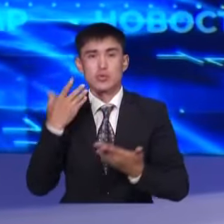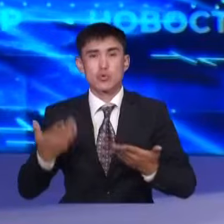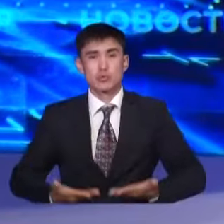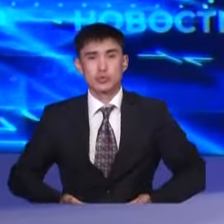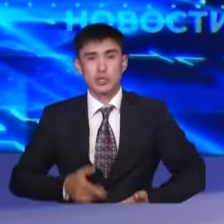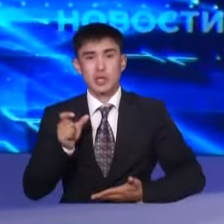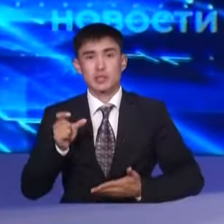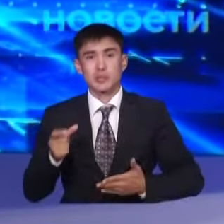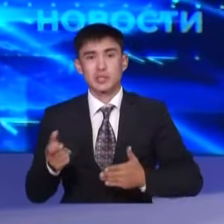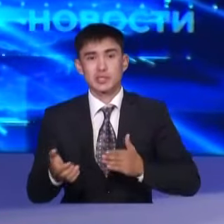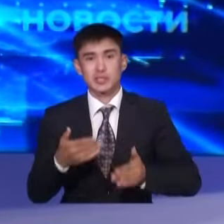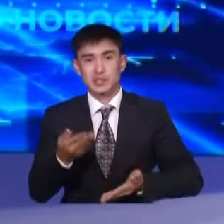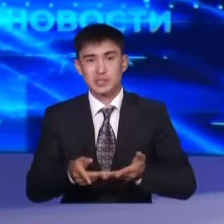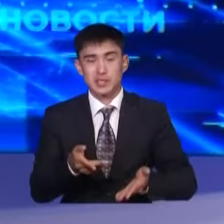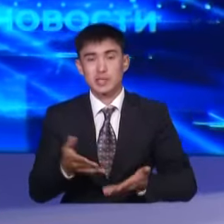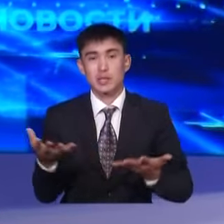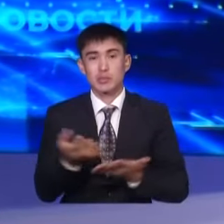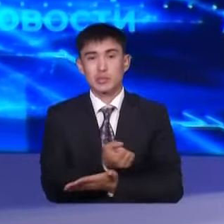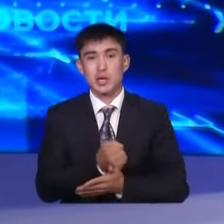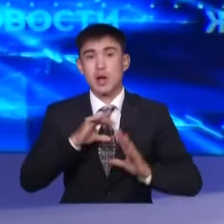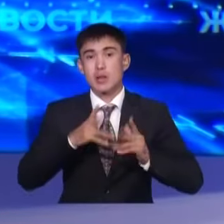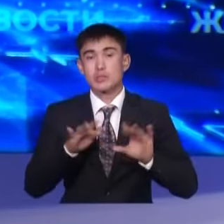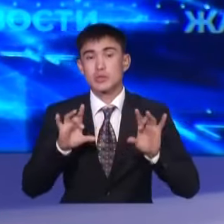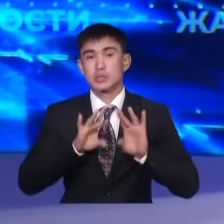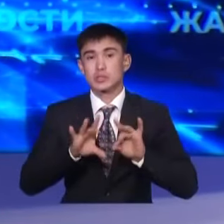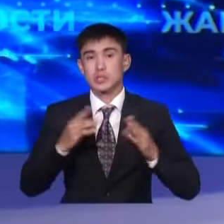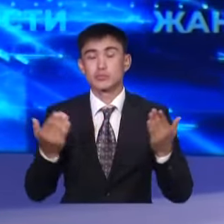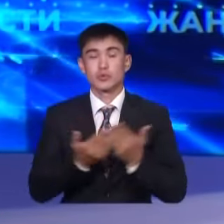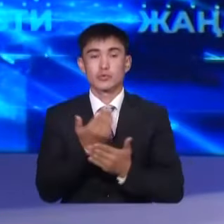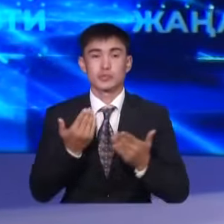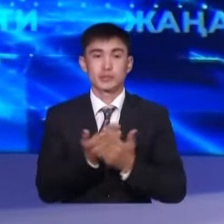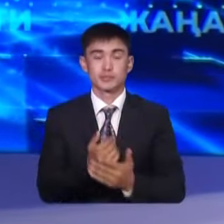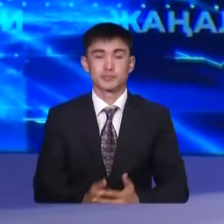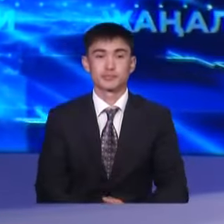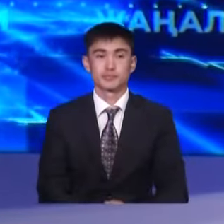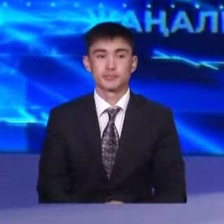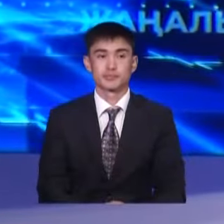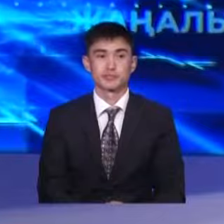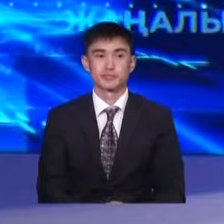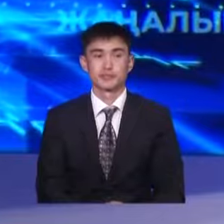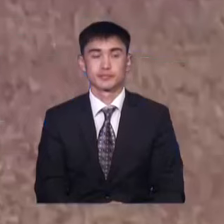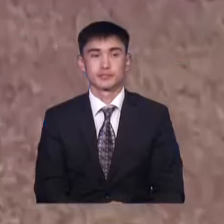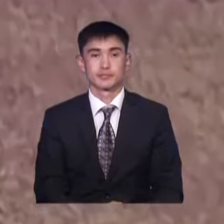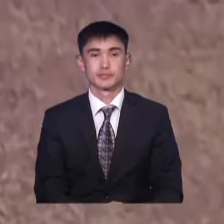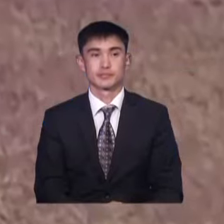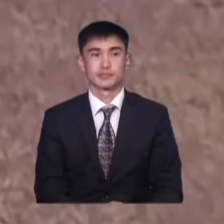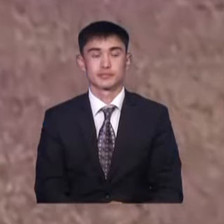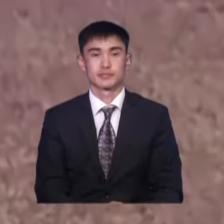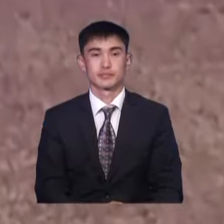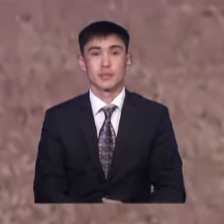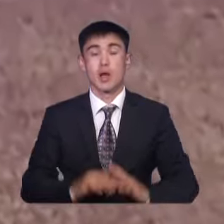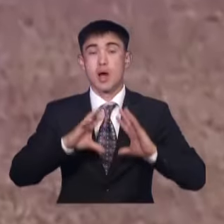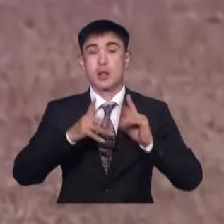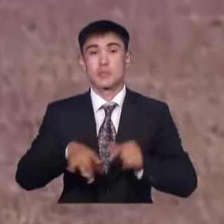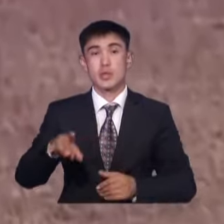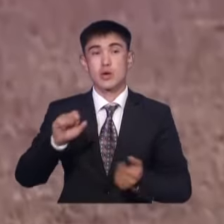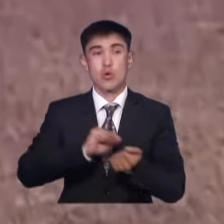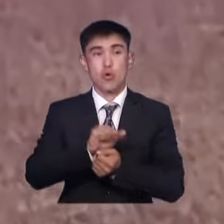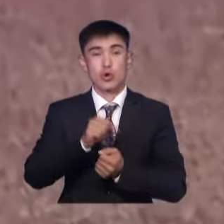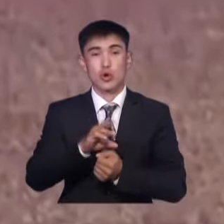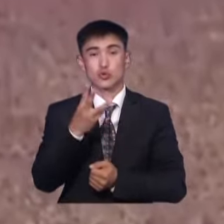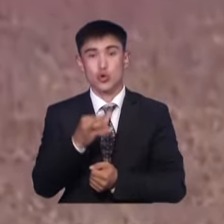сүрген адамдардың іздері табылған. Әлемде тағында өзгерістер бар, жаһан жаңалықтарына құлақ түрелік. Әлемдегі ең құрғақ